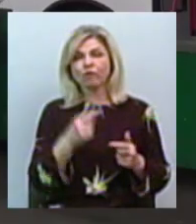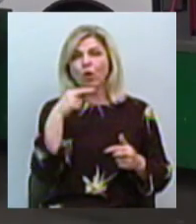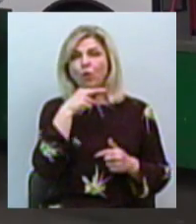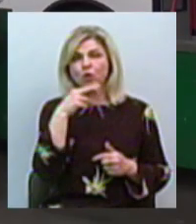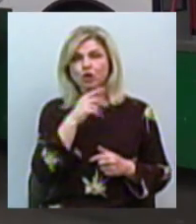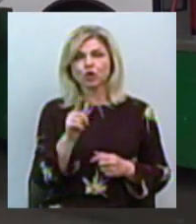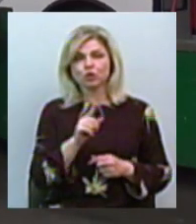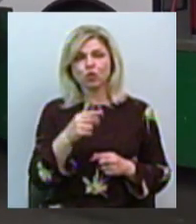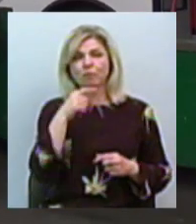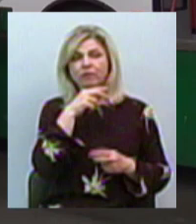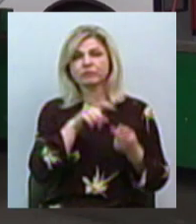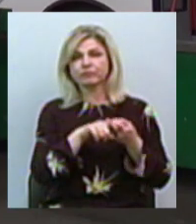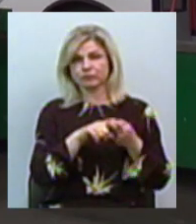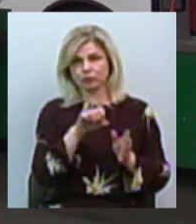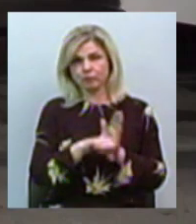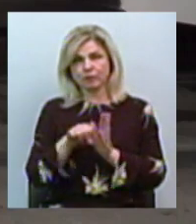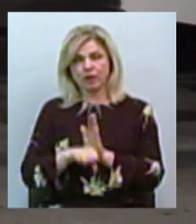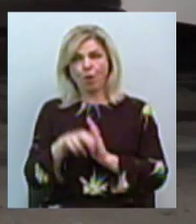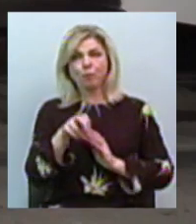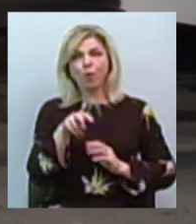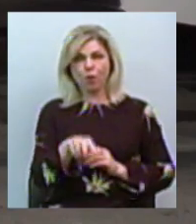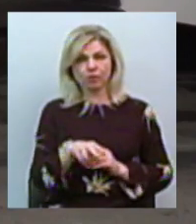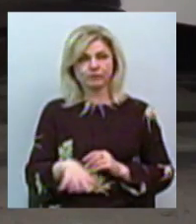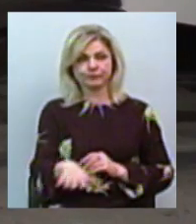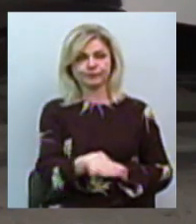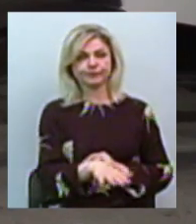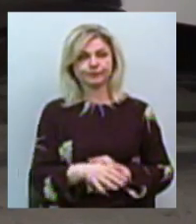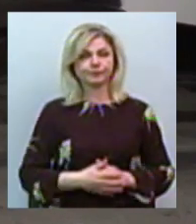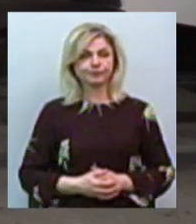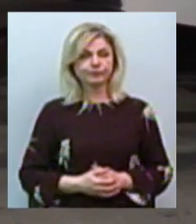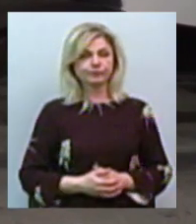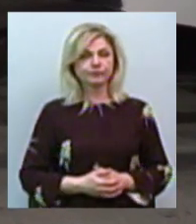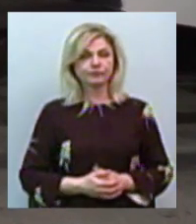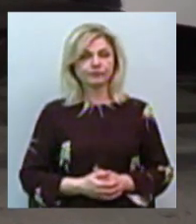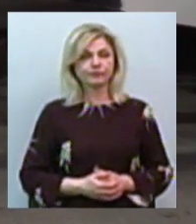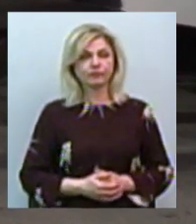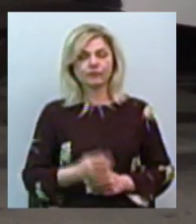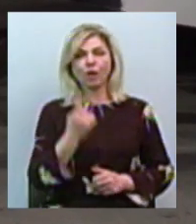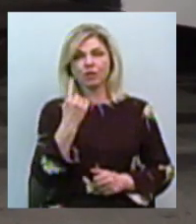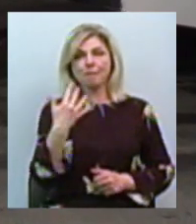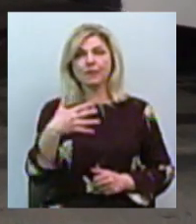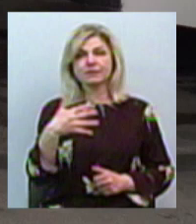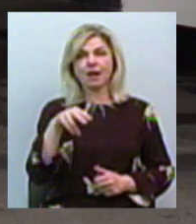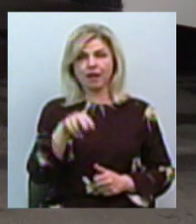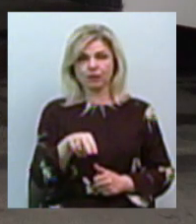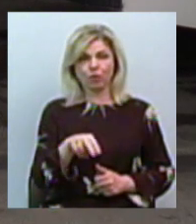щоб продезінфікувати підлогу. От ми беремо бадью на 50 літрів.